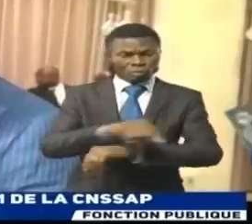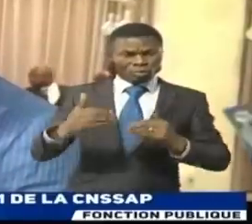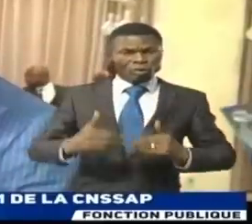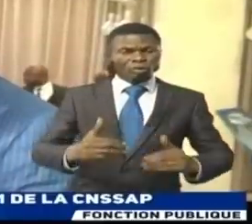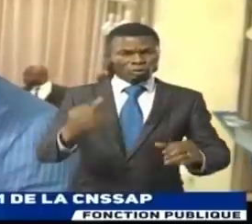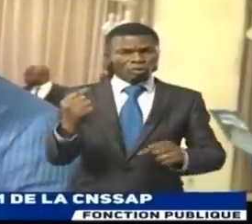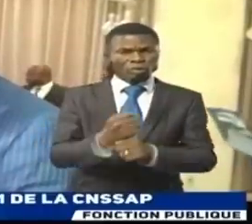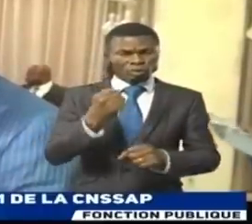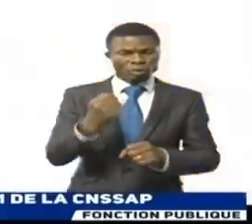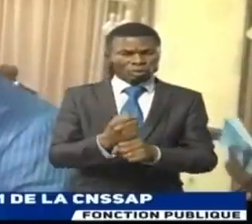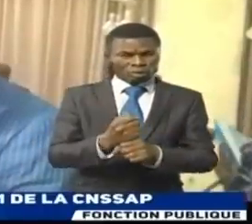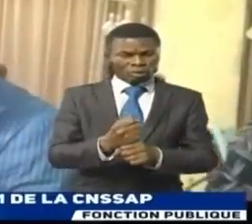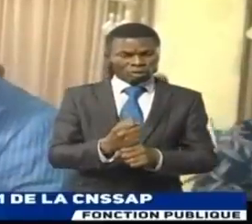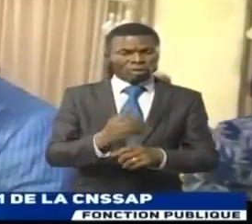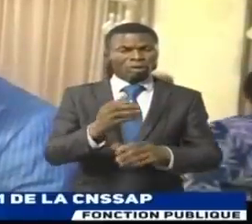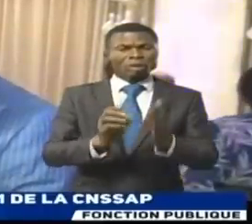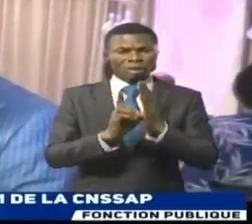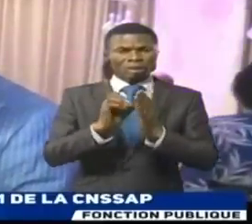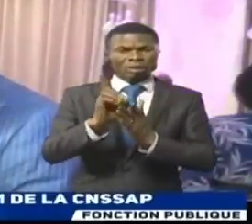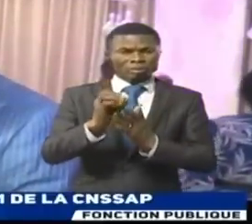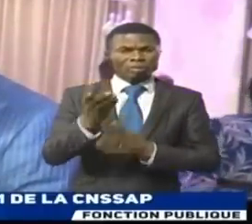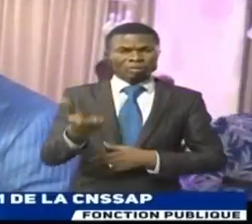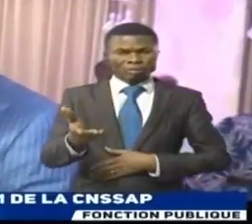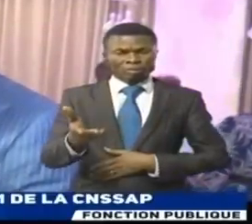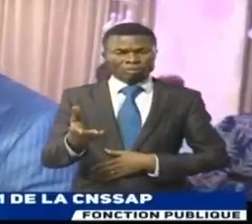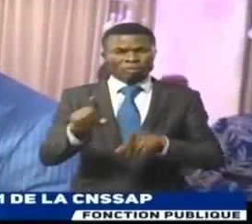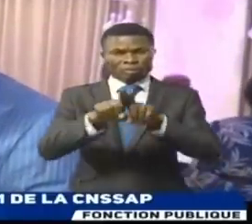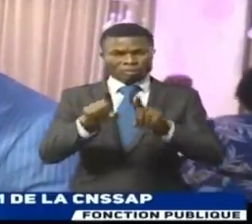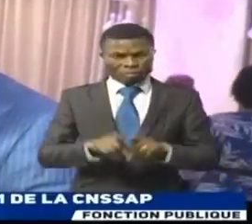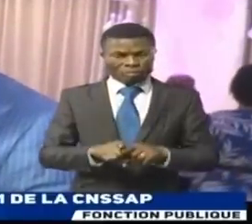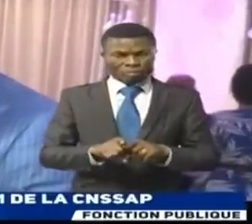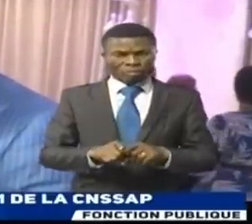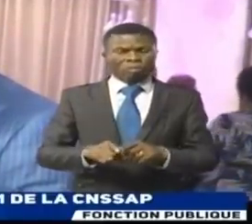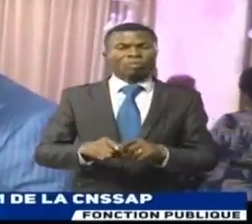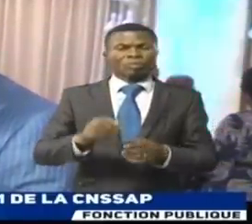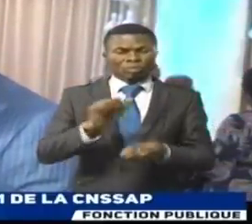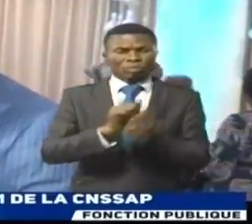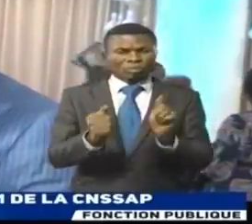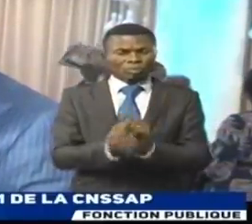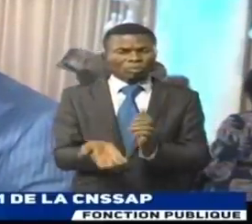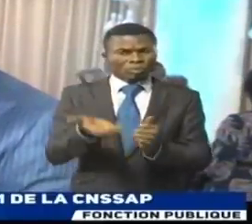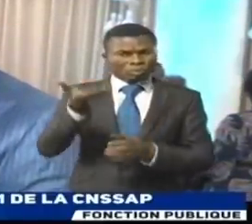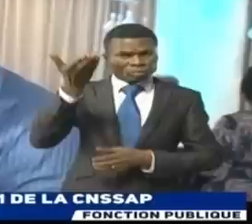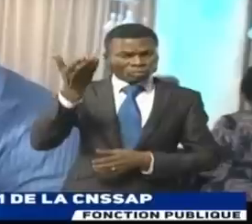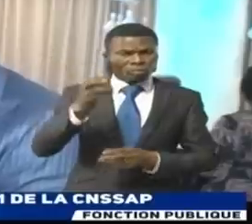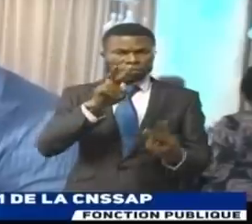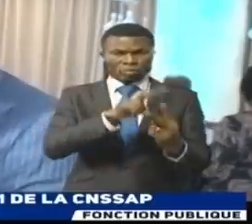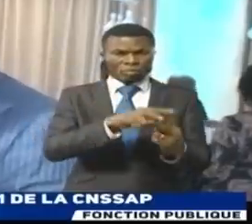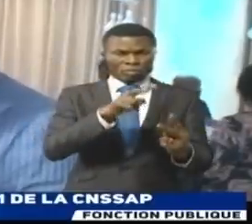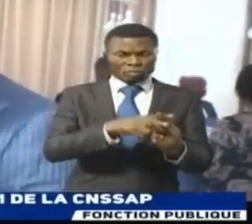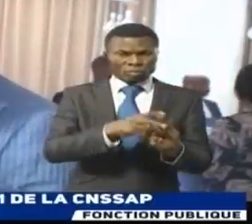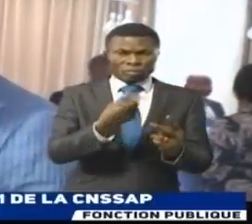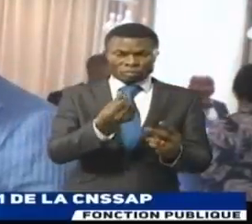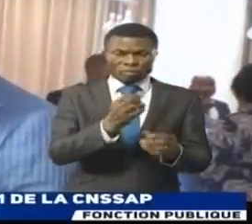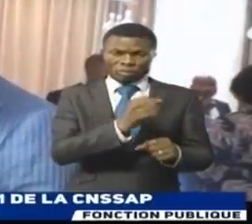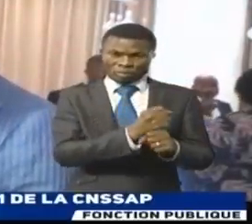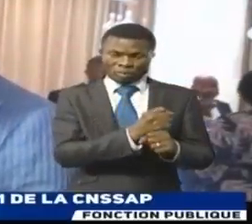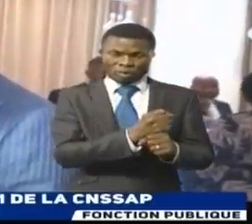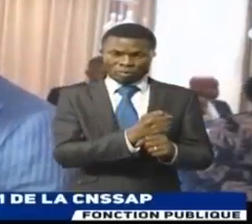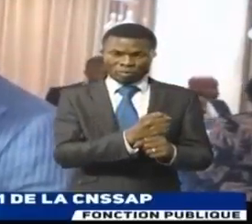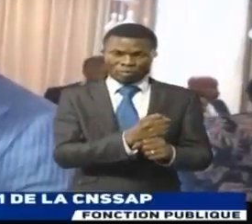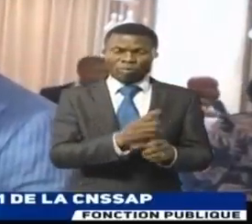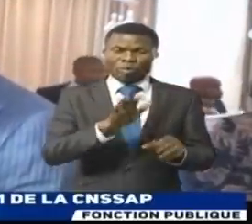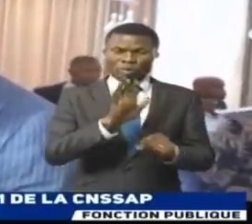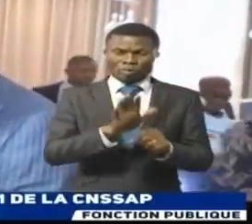son processus de croissance et de développement. Les revenus de cotisation sont en augmentation, les réserves placées sont en